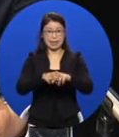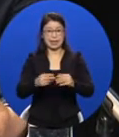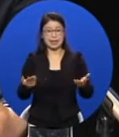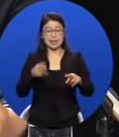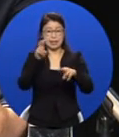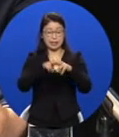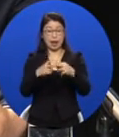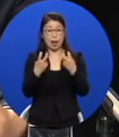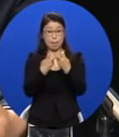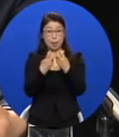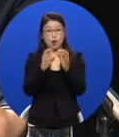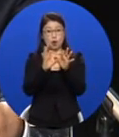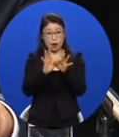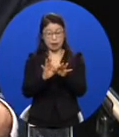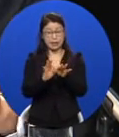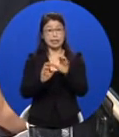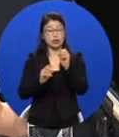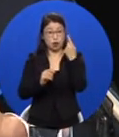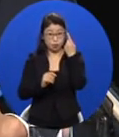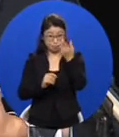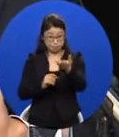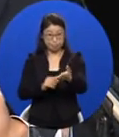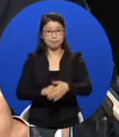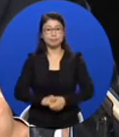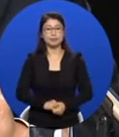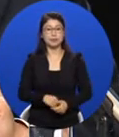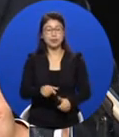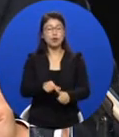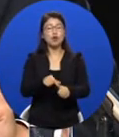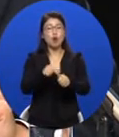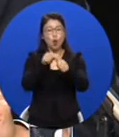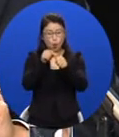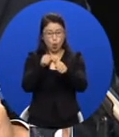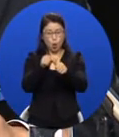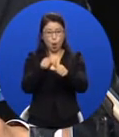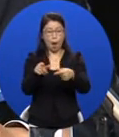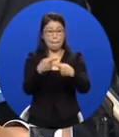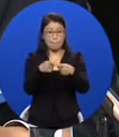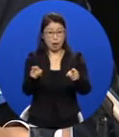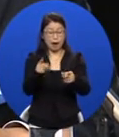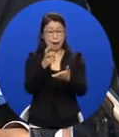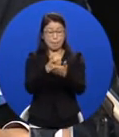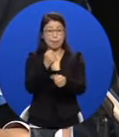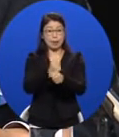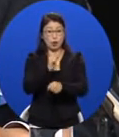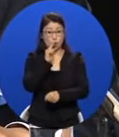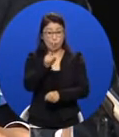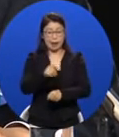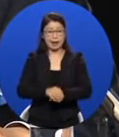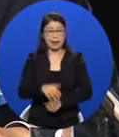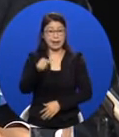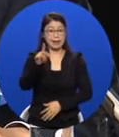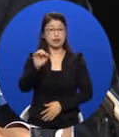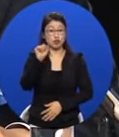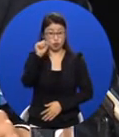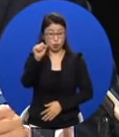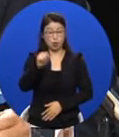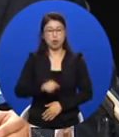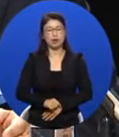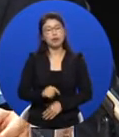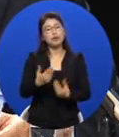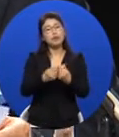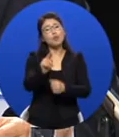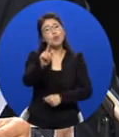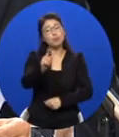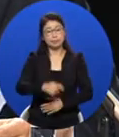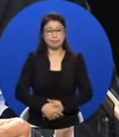일자리 대책에 대해서 말씀을 드리겠습니다. 고용영향 평가제를 하시겠다고 했어요. 강정 후보께서는 어떤